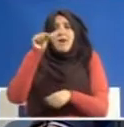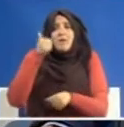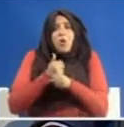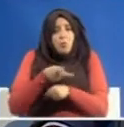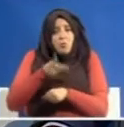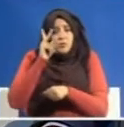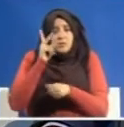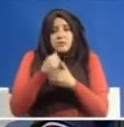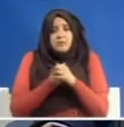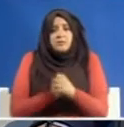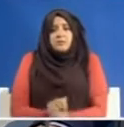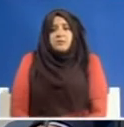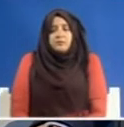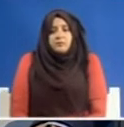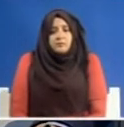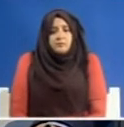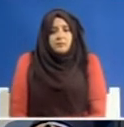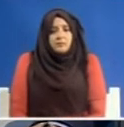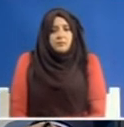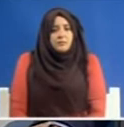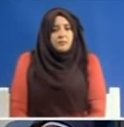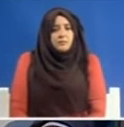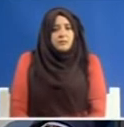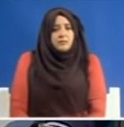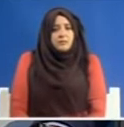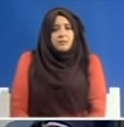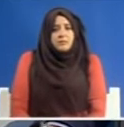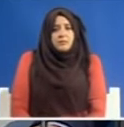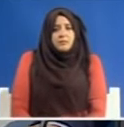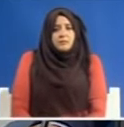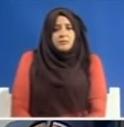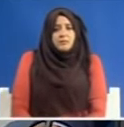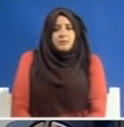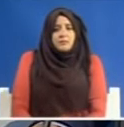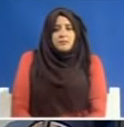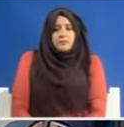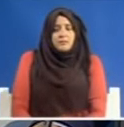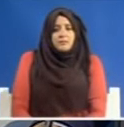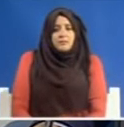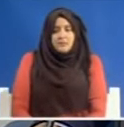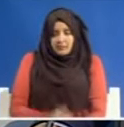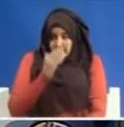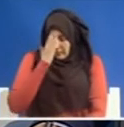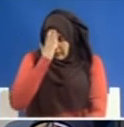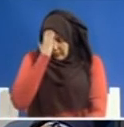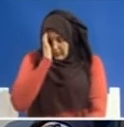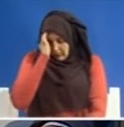20 سنة زواج وأزيد من أظن 3 أو 4 من الأبناء. نعم أستاذ طه،